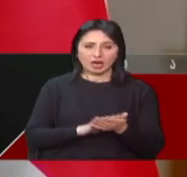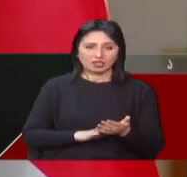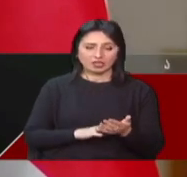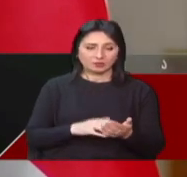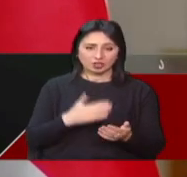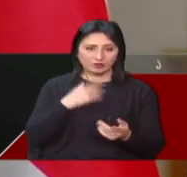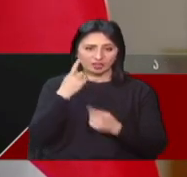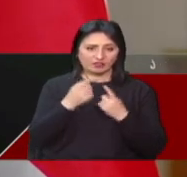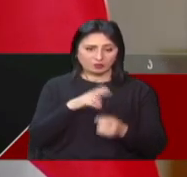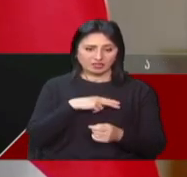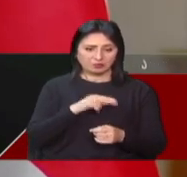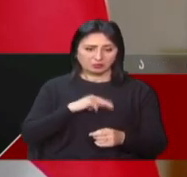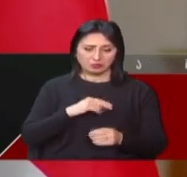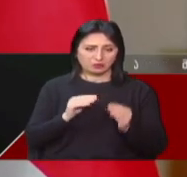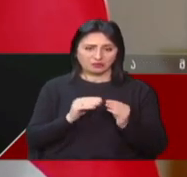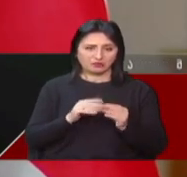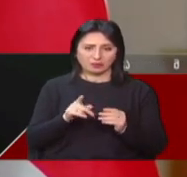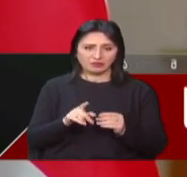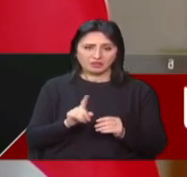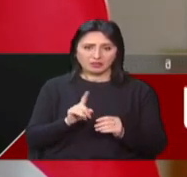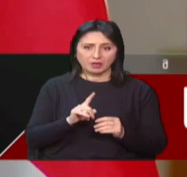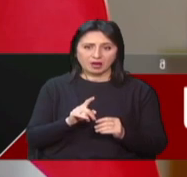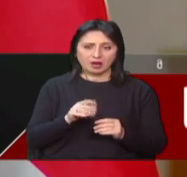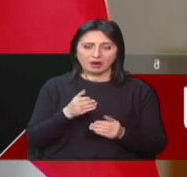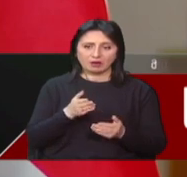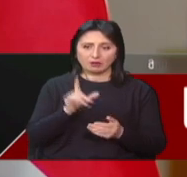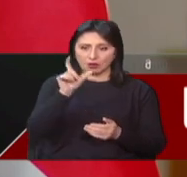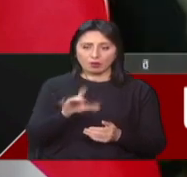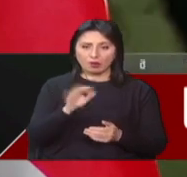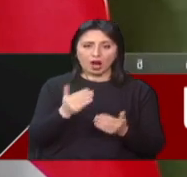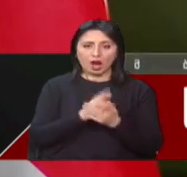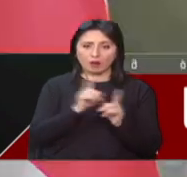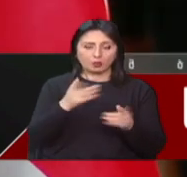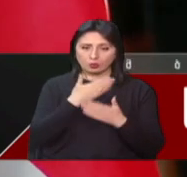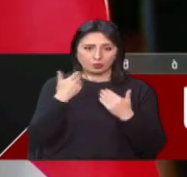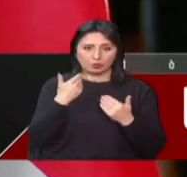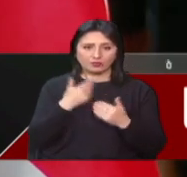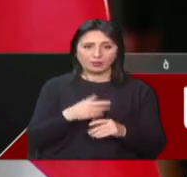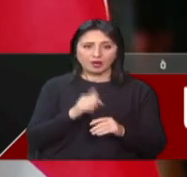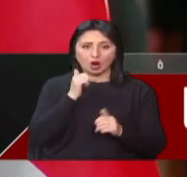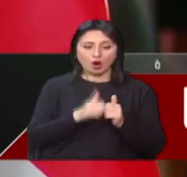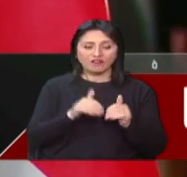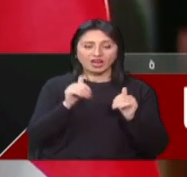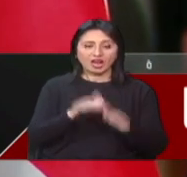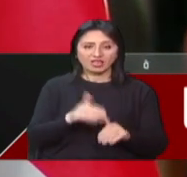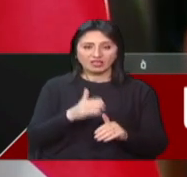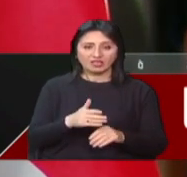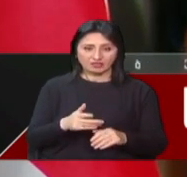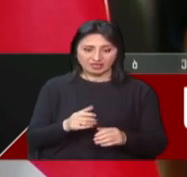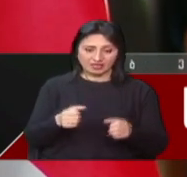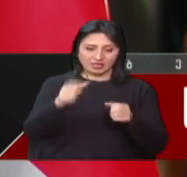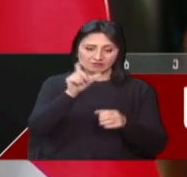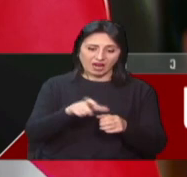ჩემი ინფორმაციით საპარლამენტო საქმიანობას. ამ მასთან მიმართებაში ახალი არაფერი ხდება. ყოველი გადაწყვეტილება, რომელიც